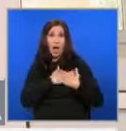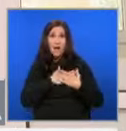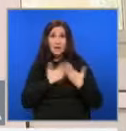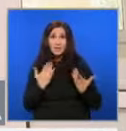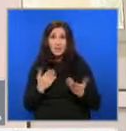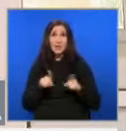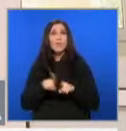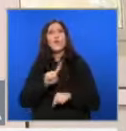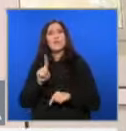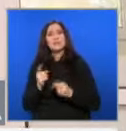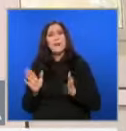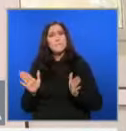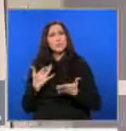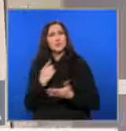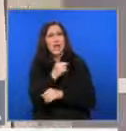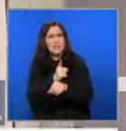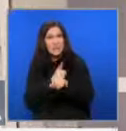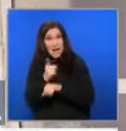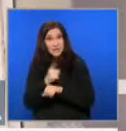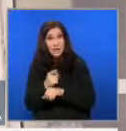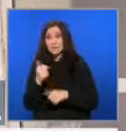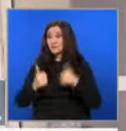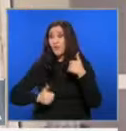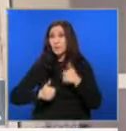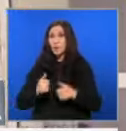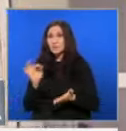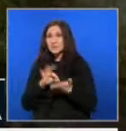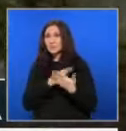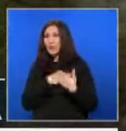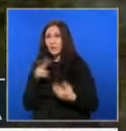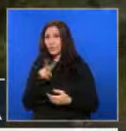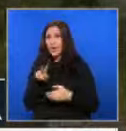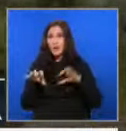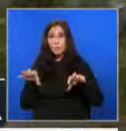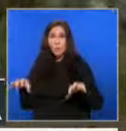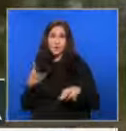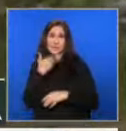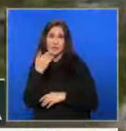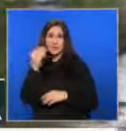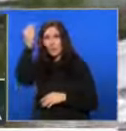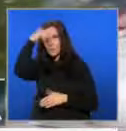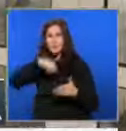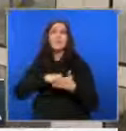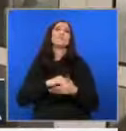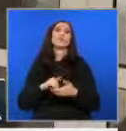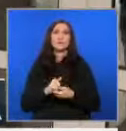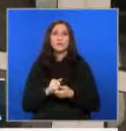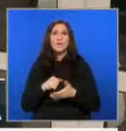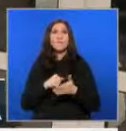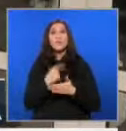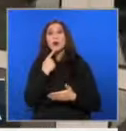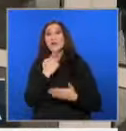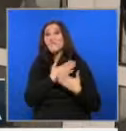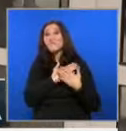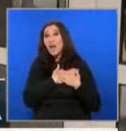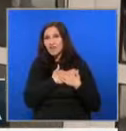не започнат да стрелят с ракети. За двубой с присъствието на фенове и на двата отбора се изказаха и от Българския футболен съюз. Футбол е за